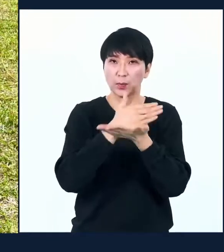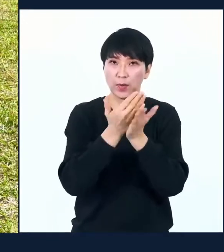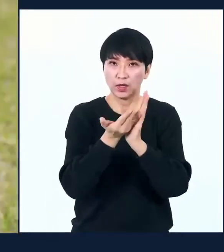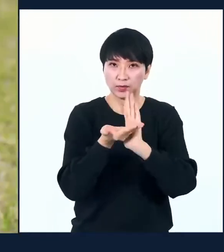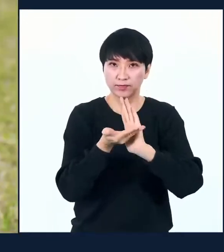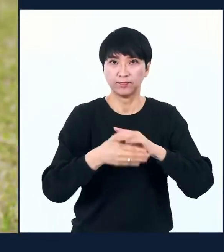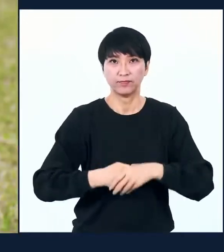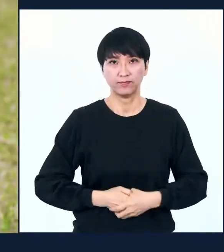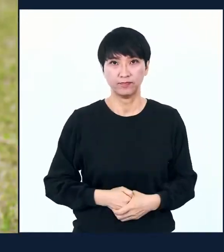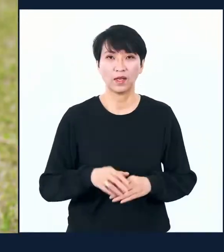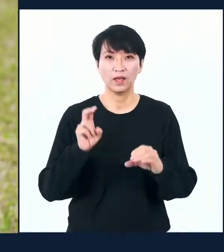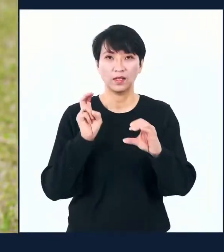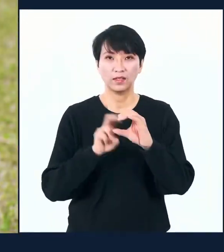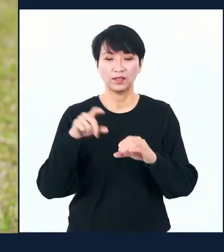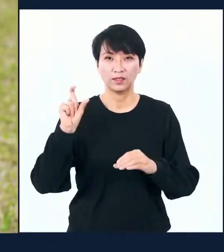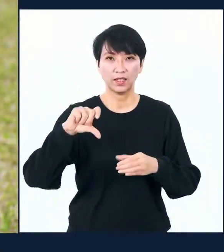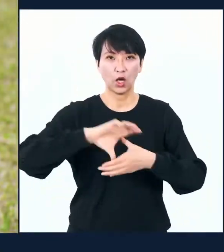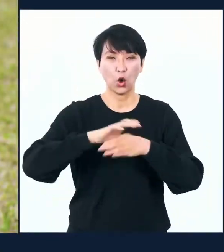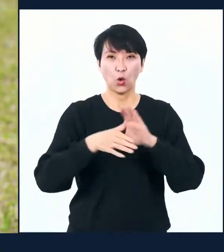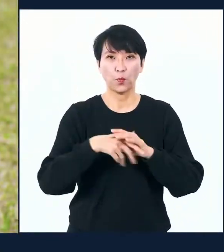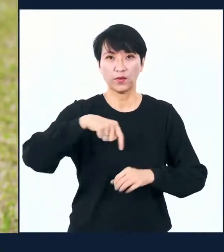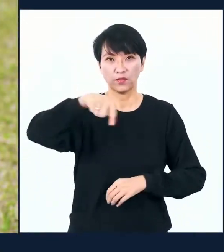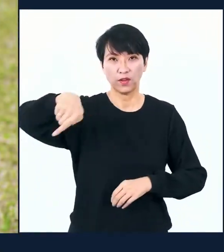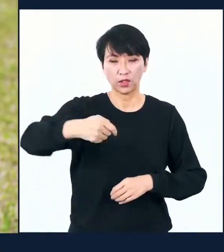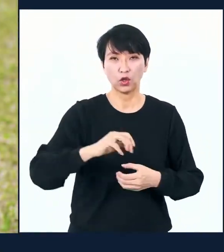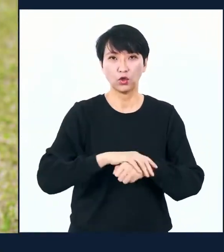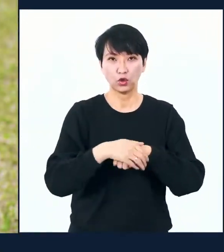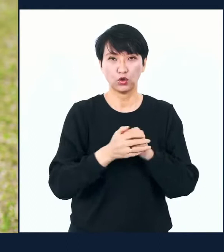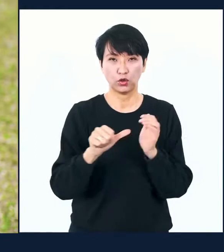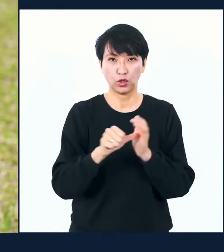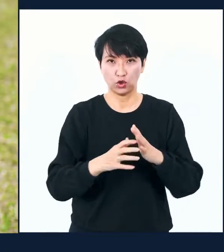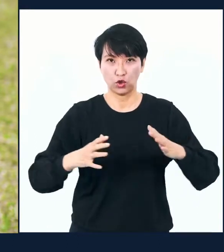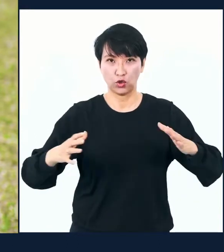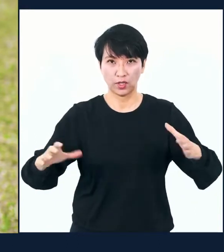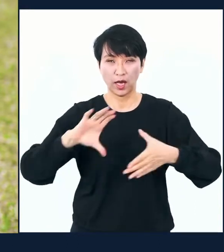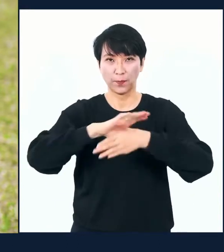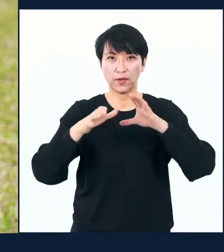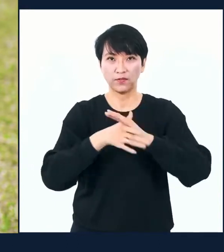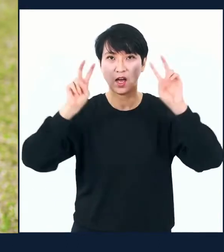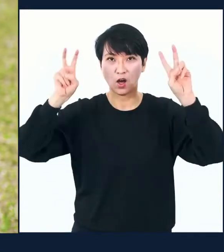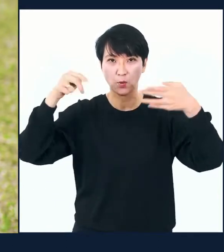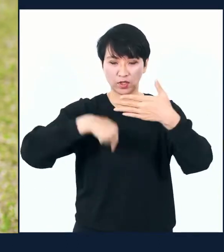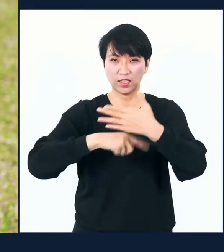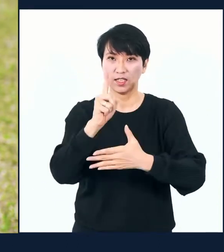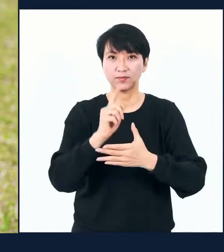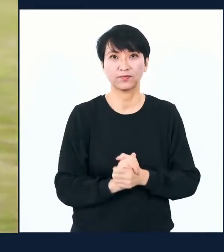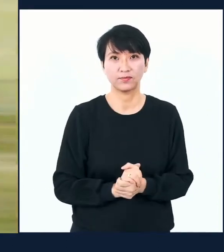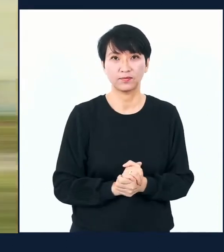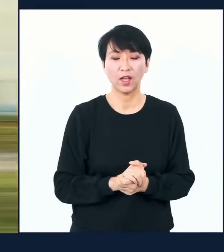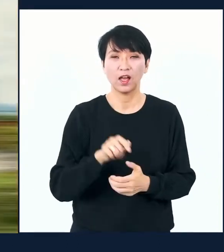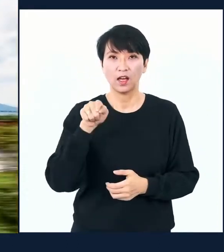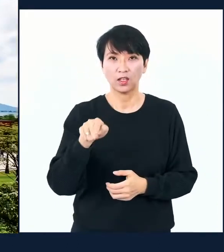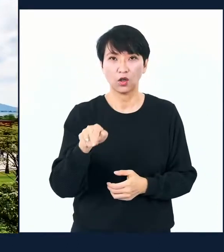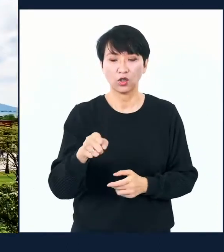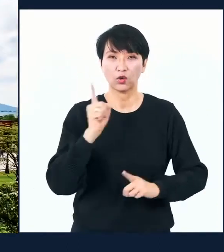物。西九文化區是全球規模最大的文化項目之一，在這